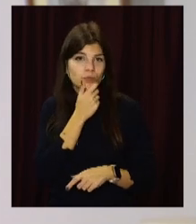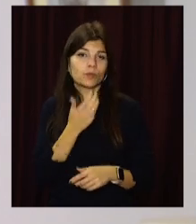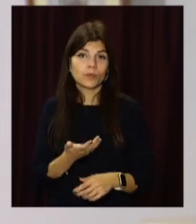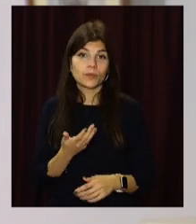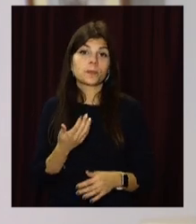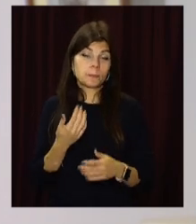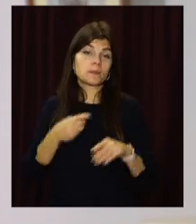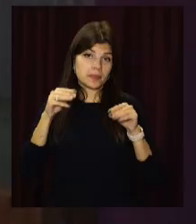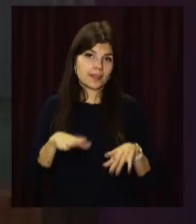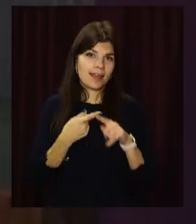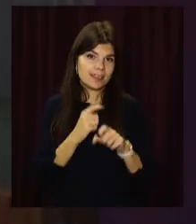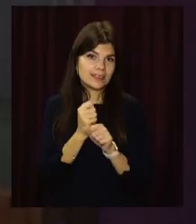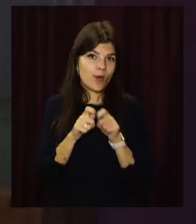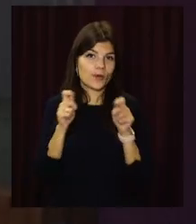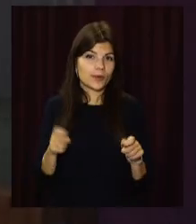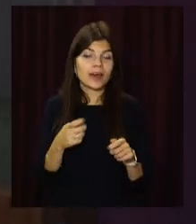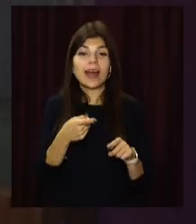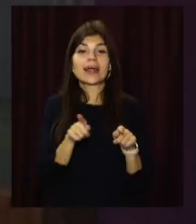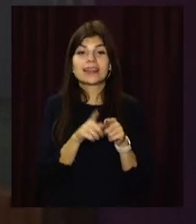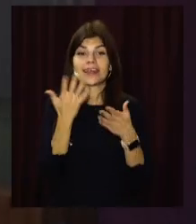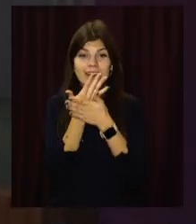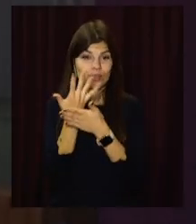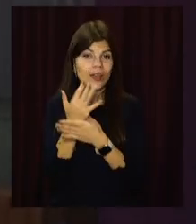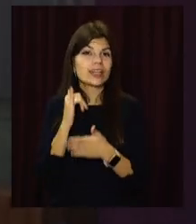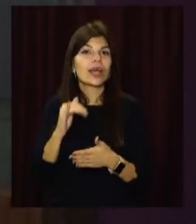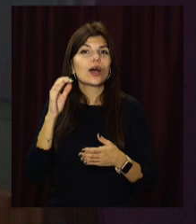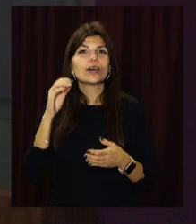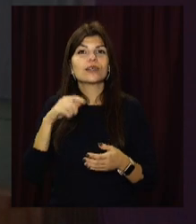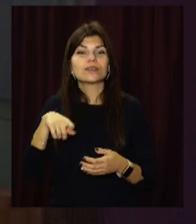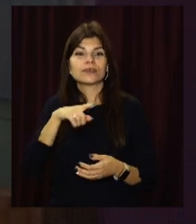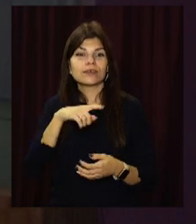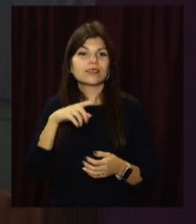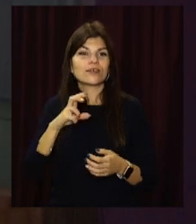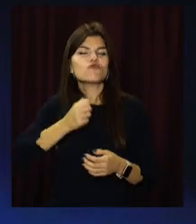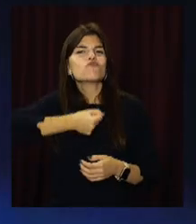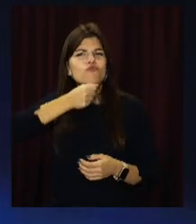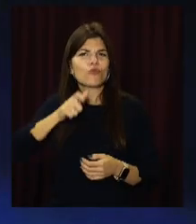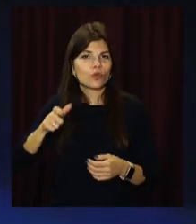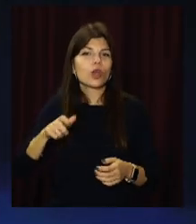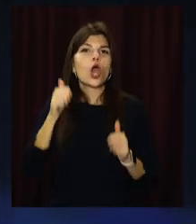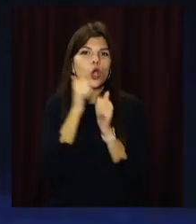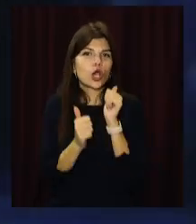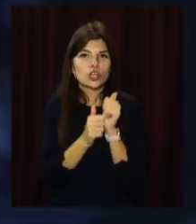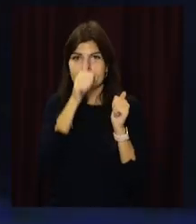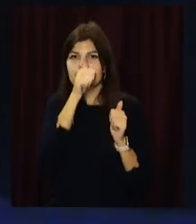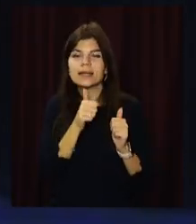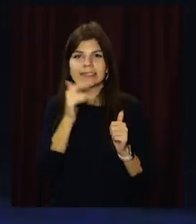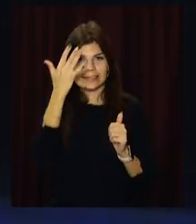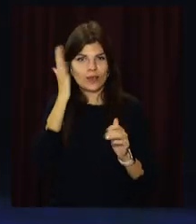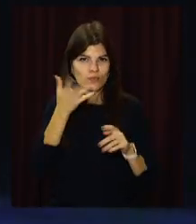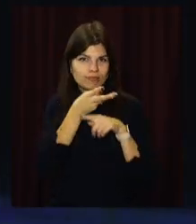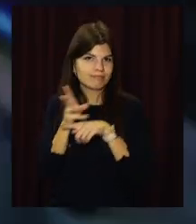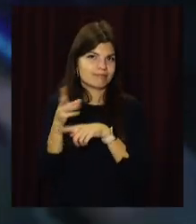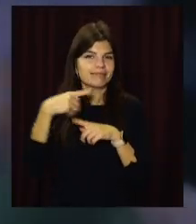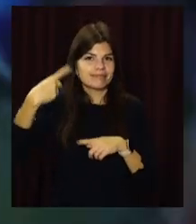спостерігати і проглядати ці стрічки. Влаштовувати кіноперегляди для слухачів університету третього віку планують щомісяця. Марія Требошенко,